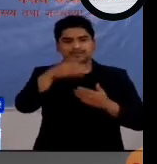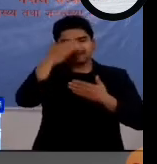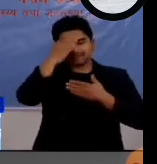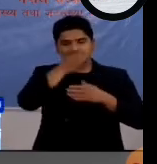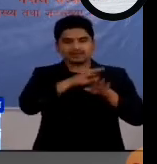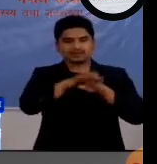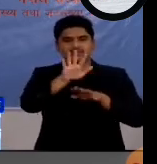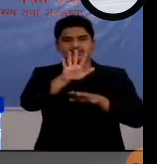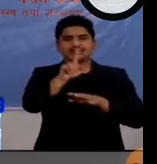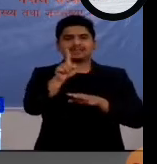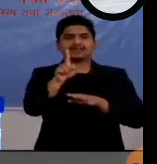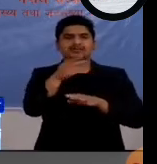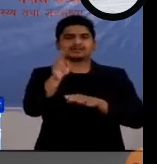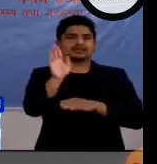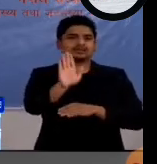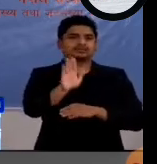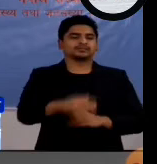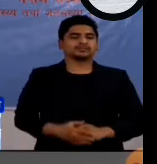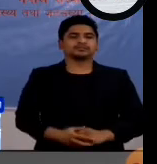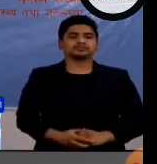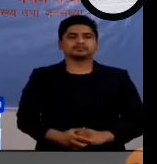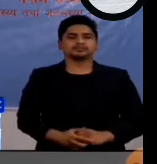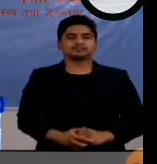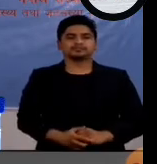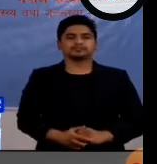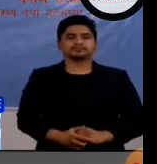संक्रमितहरूको संख्या 51 छ।